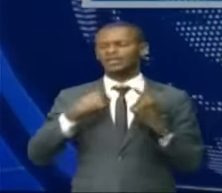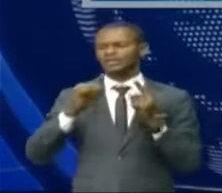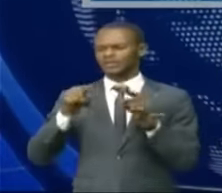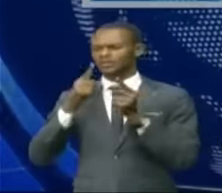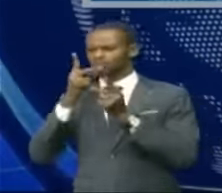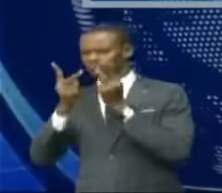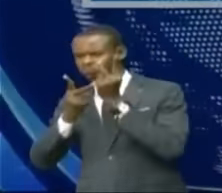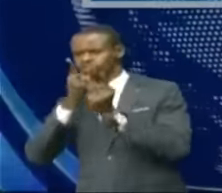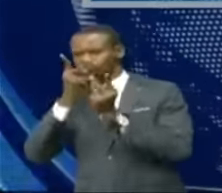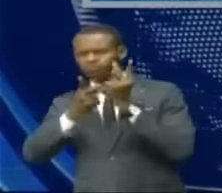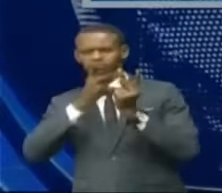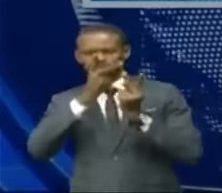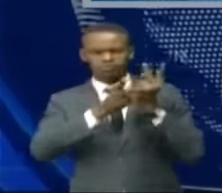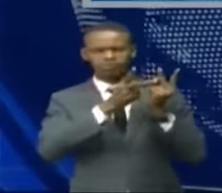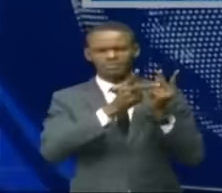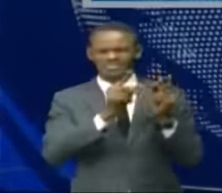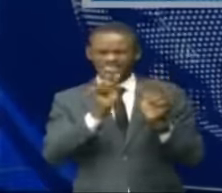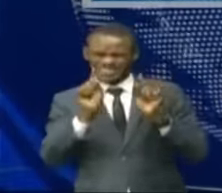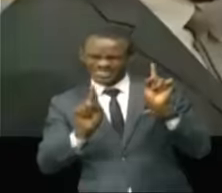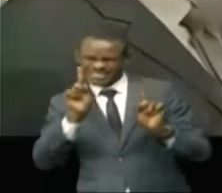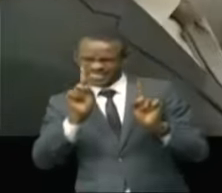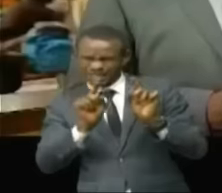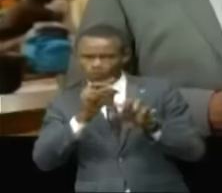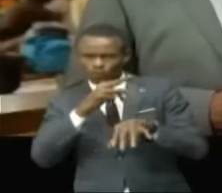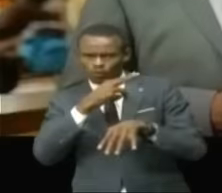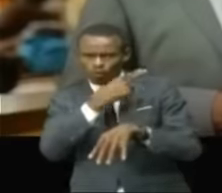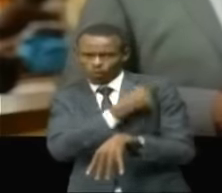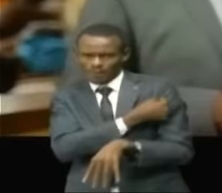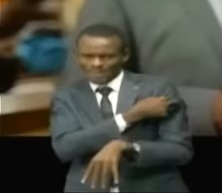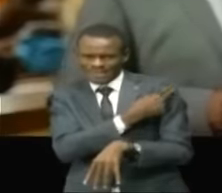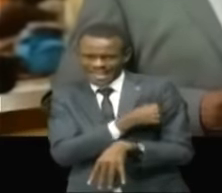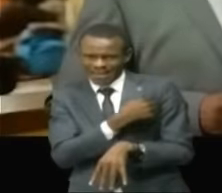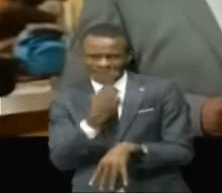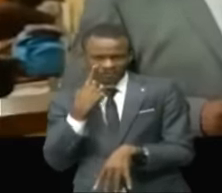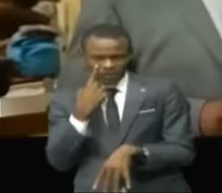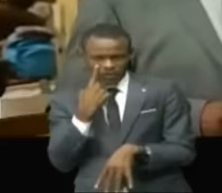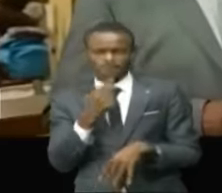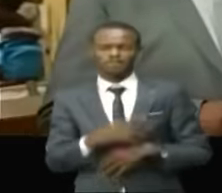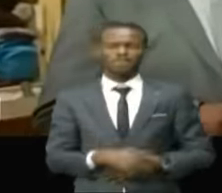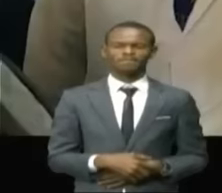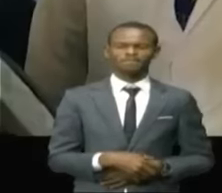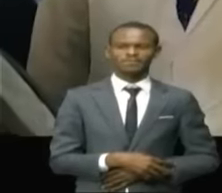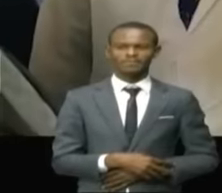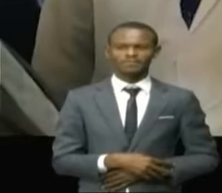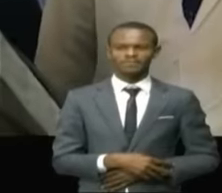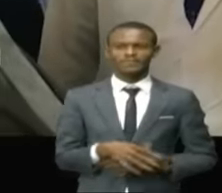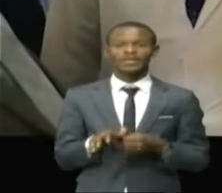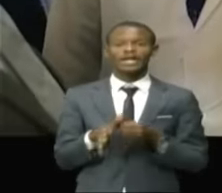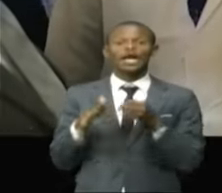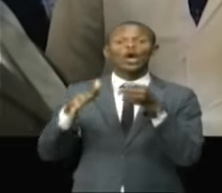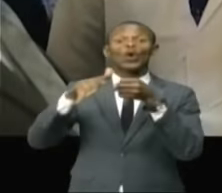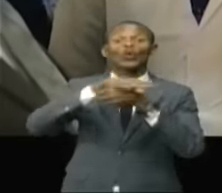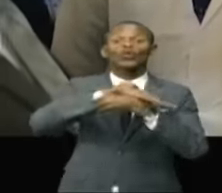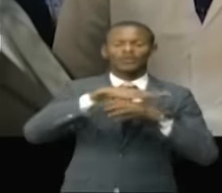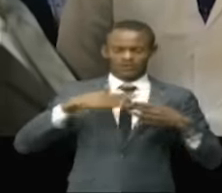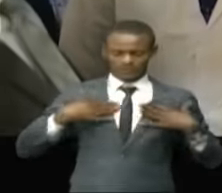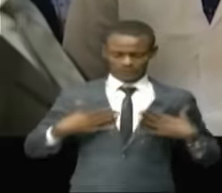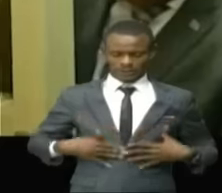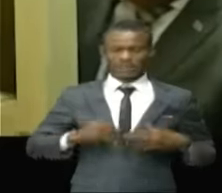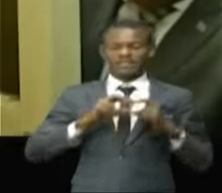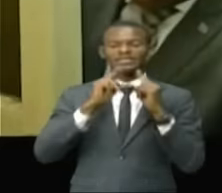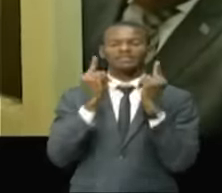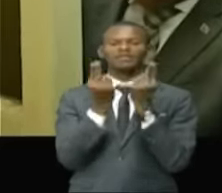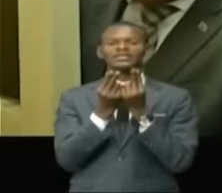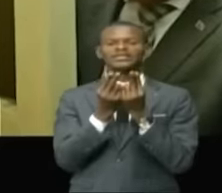dit-il dans ce reportage de Joël Makela. La couverture santé universelle est bel et bien effective en République démocratique du Congo et